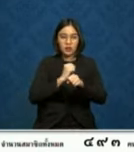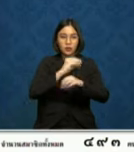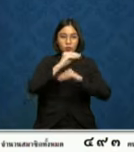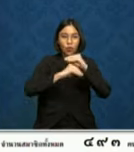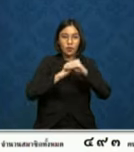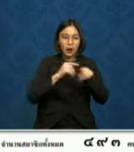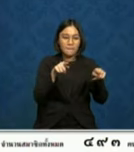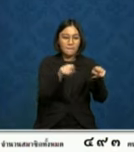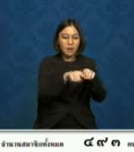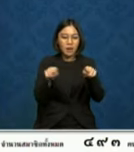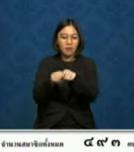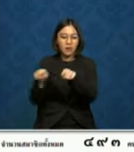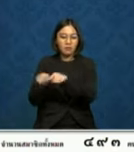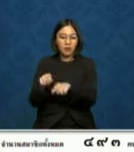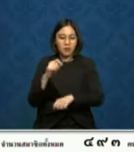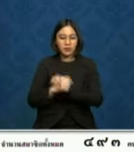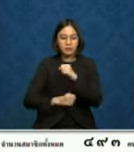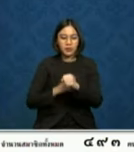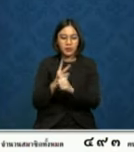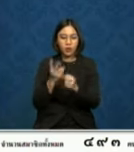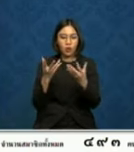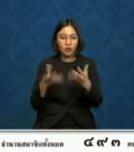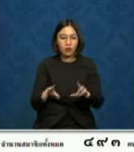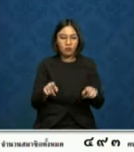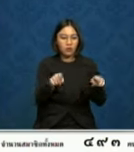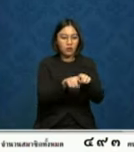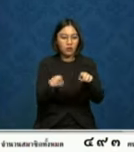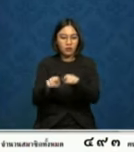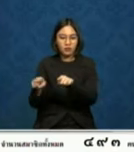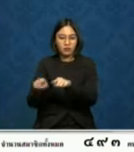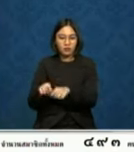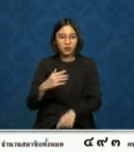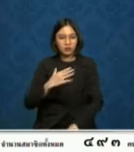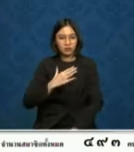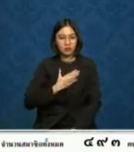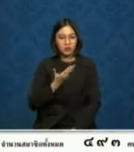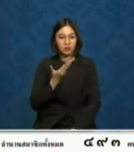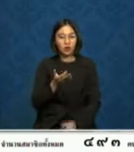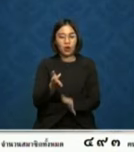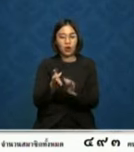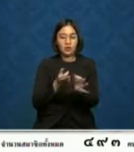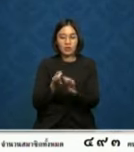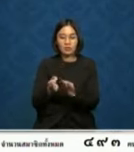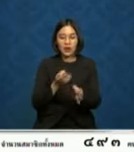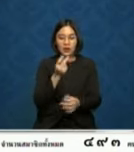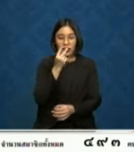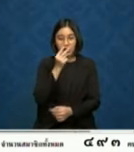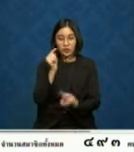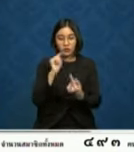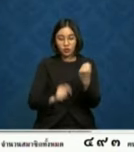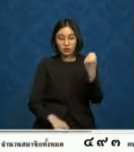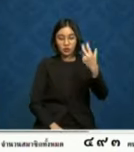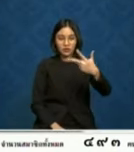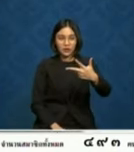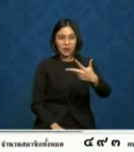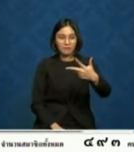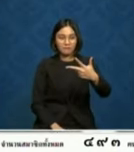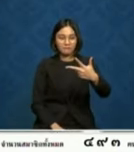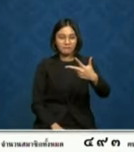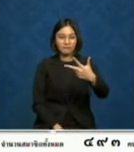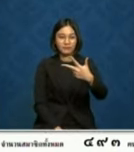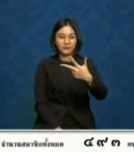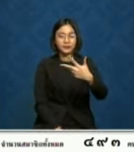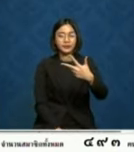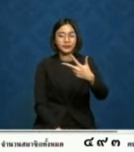ซ้ำซ้อนแบบนี้ 2ปีแล้วค่ะท่านประธานโดยดิฉันนะคะจะขอให้ชี้ให้เห็นนะคะใน 3ประเด็นขอสไลด์